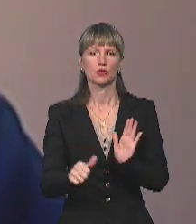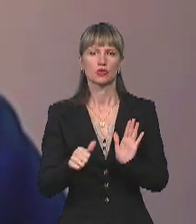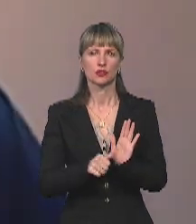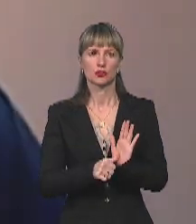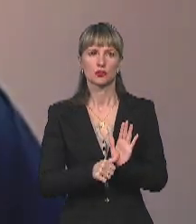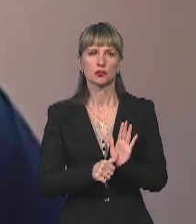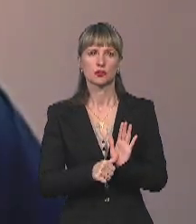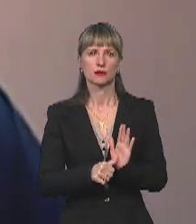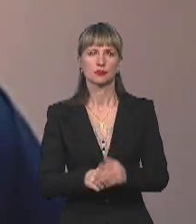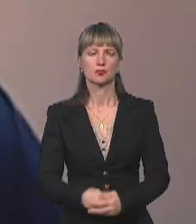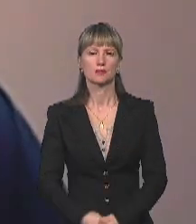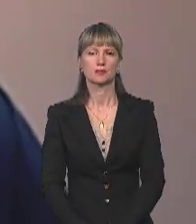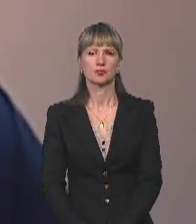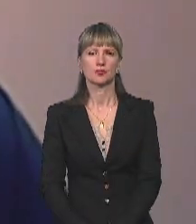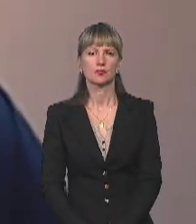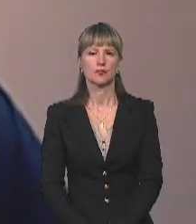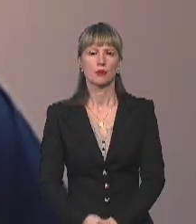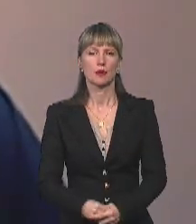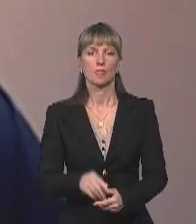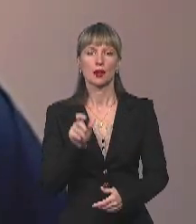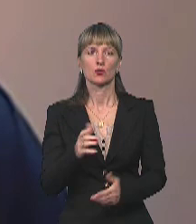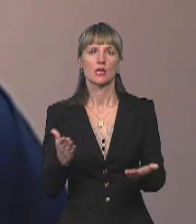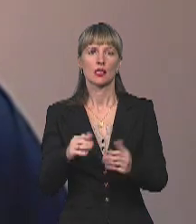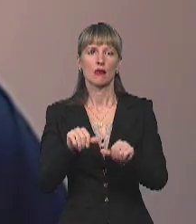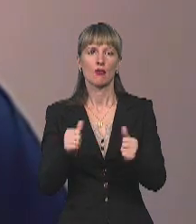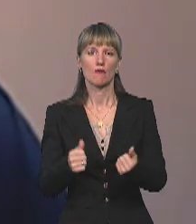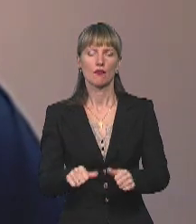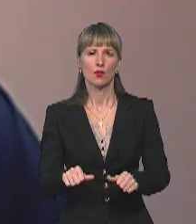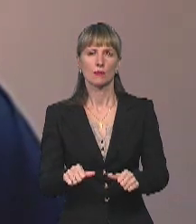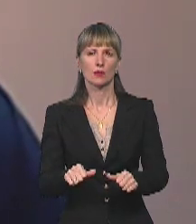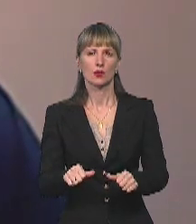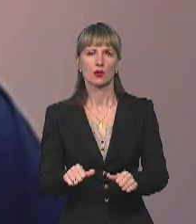284-93-66. Люди, які оформлені як ФОП,